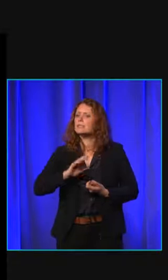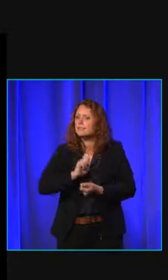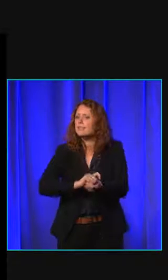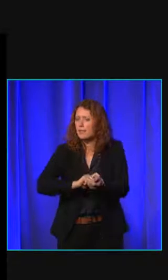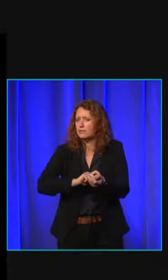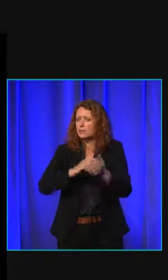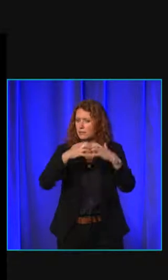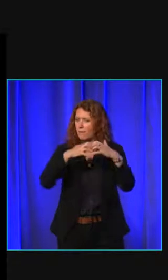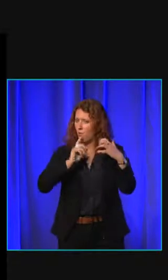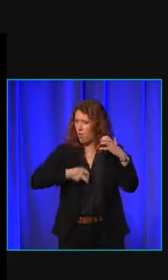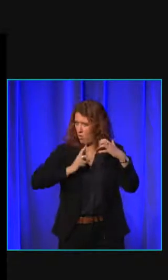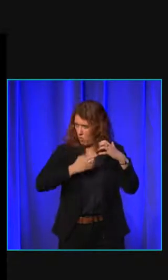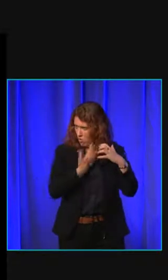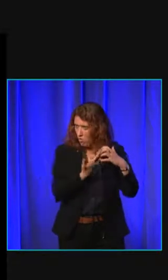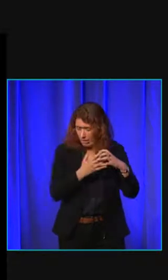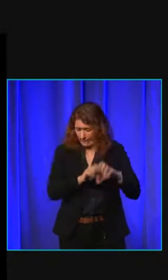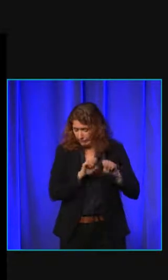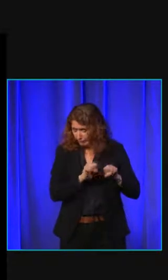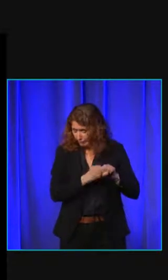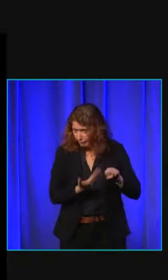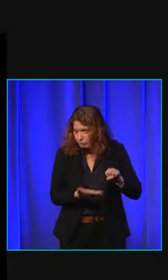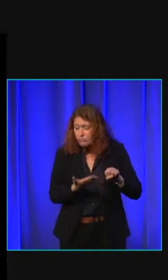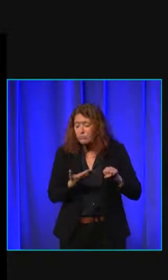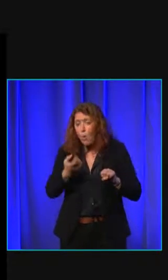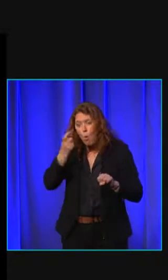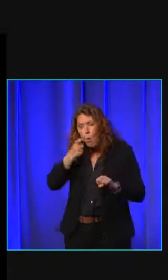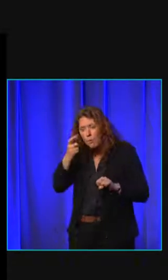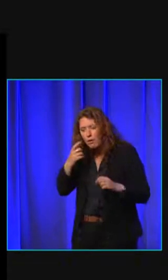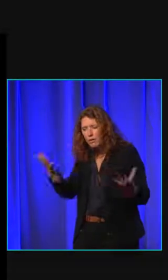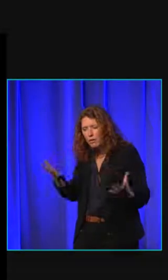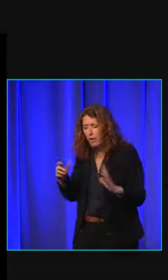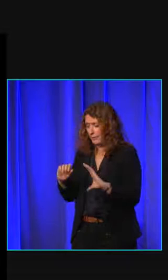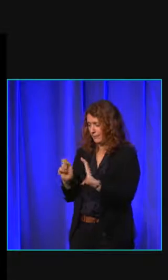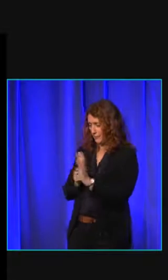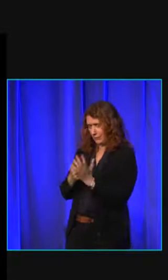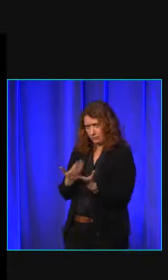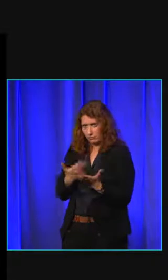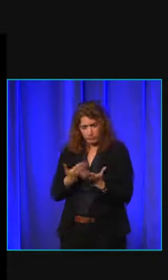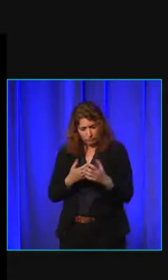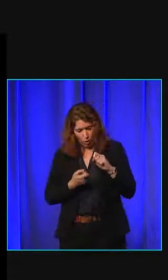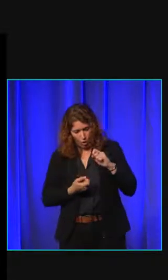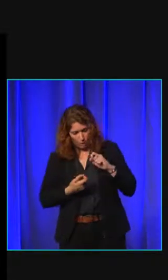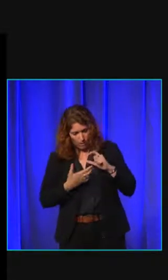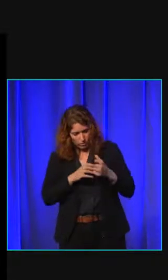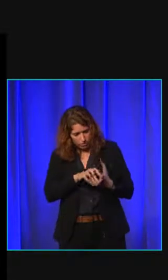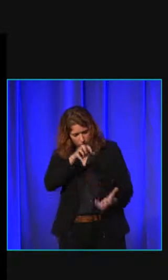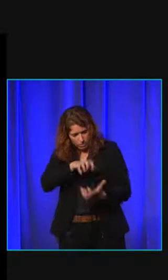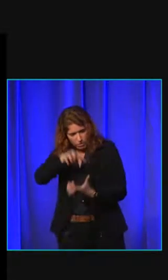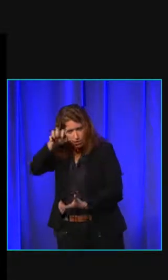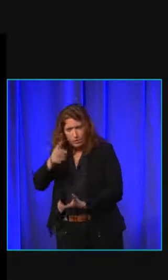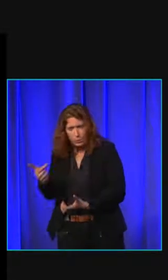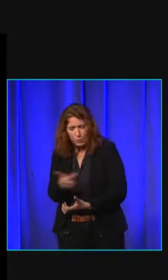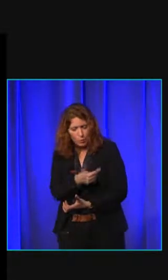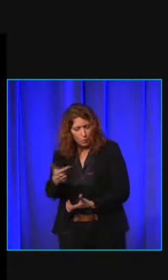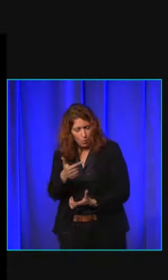le cerveau. Et on s'est aperçu que quand ces quantités de niveaux de noradrénaline et de dopamine